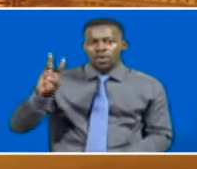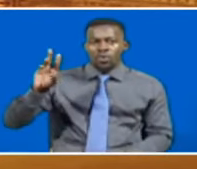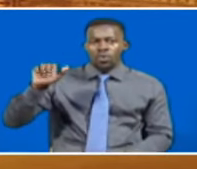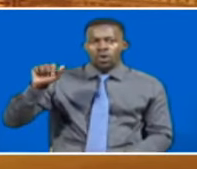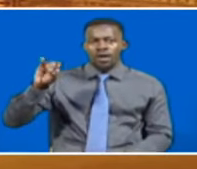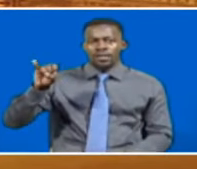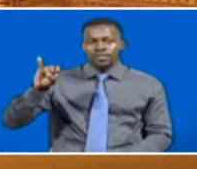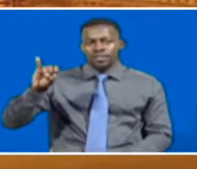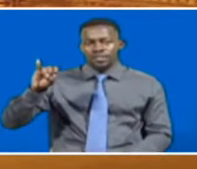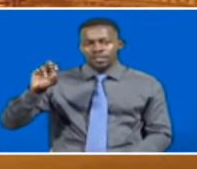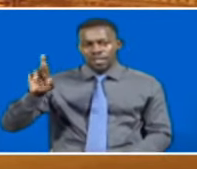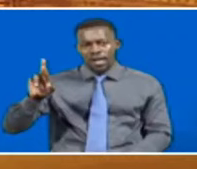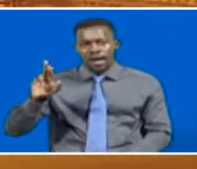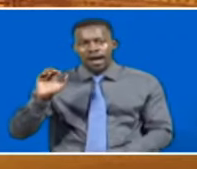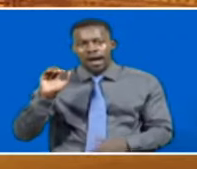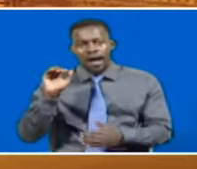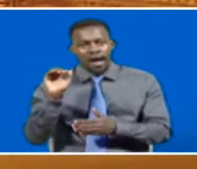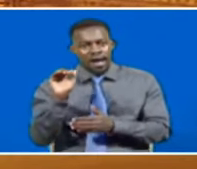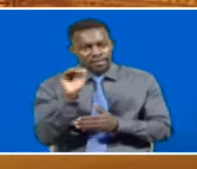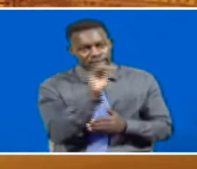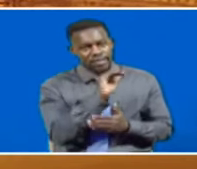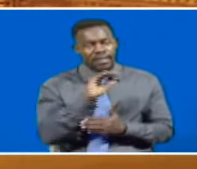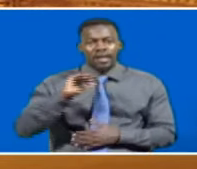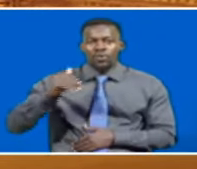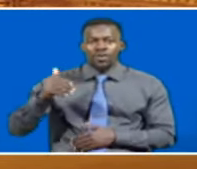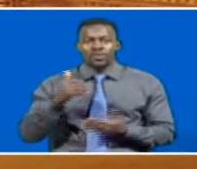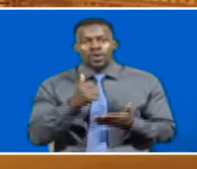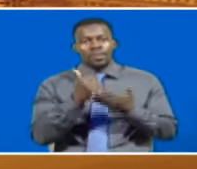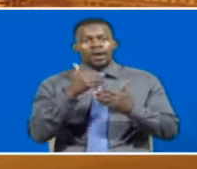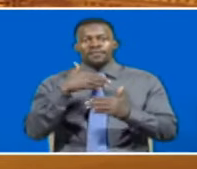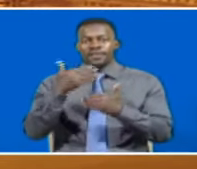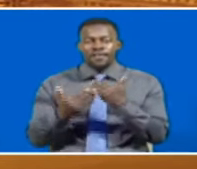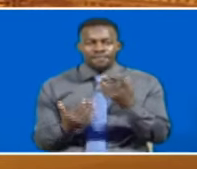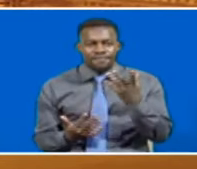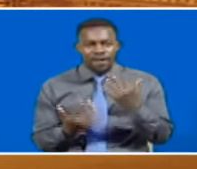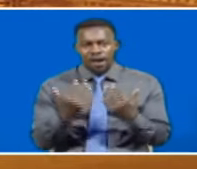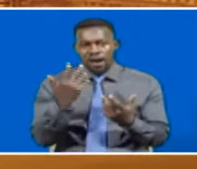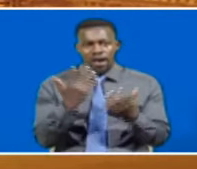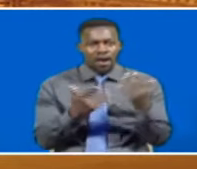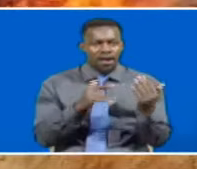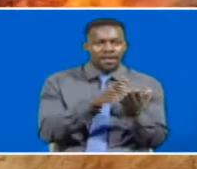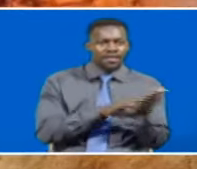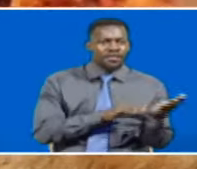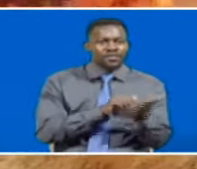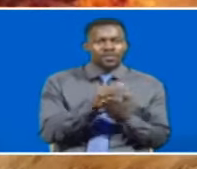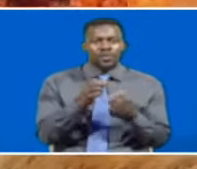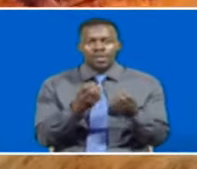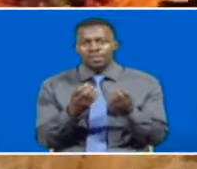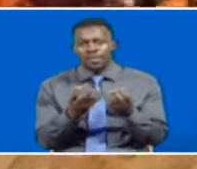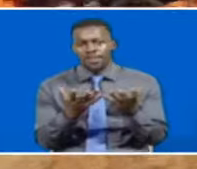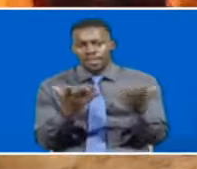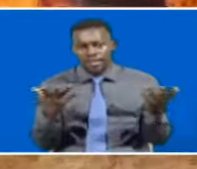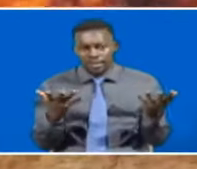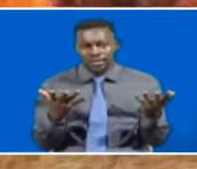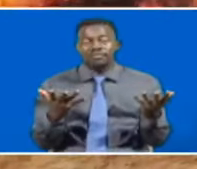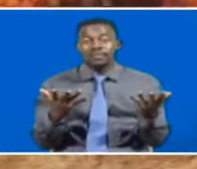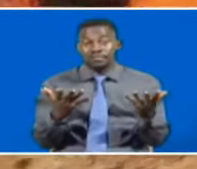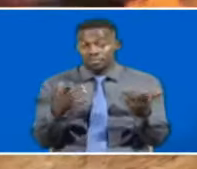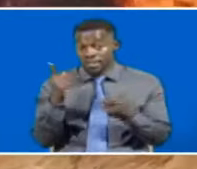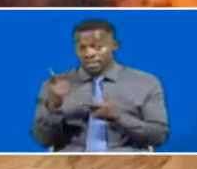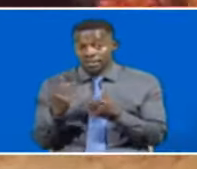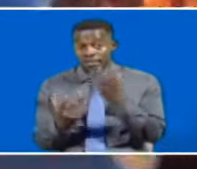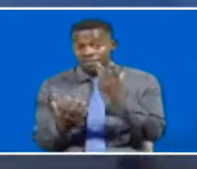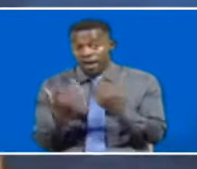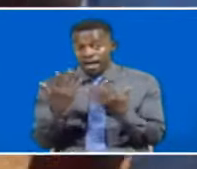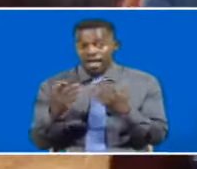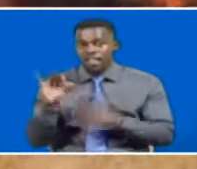macho baada ya moto kuteketeza maeneo makubwa ya malisho katika eneo la Boji Yarei, eneo bunge la Wajir Kusini. Huu ni mkasa wa moto